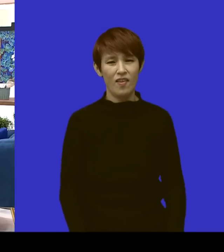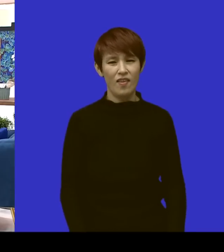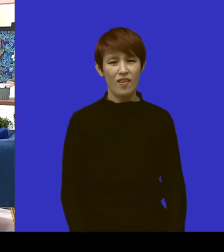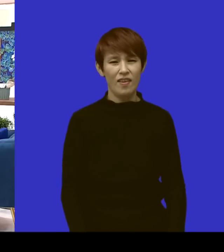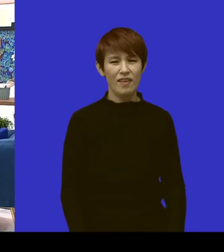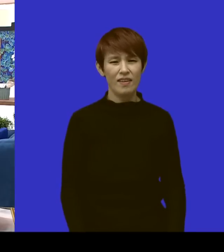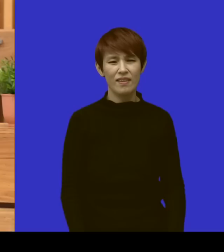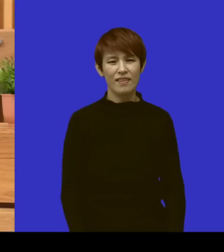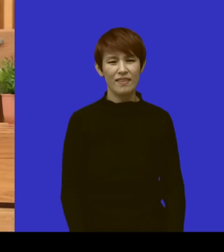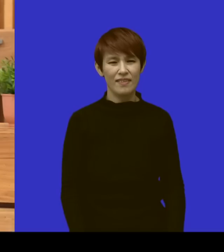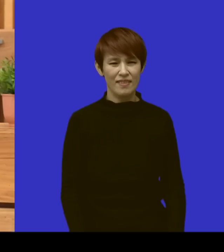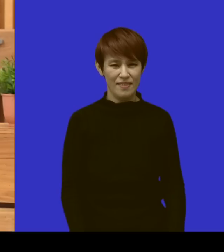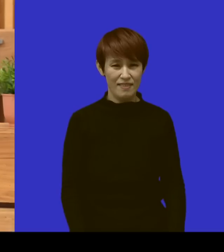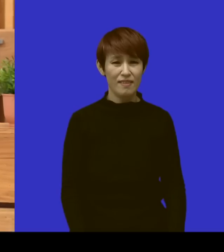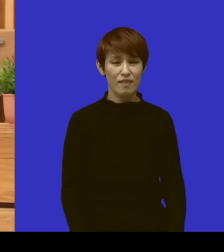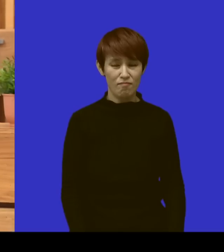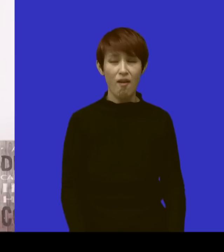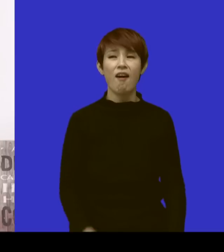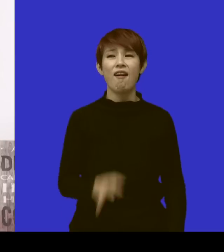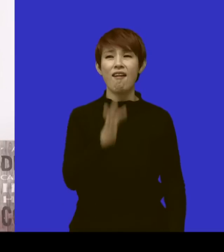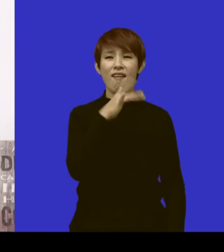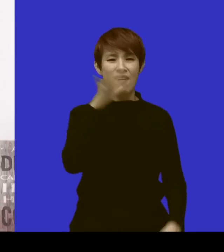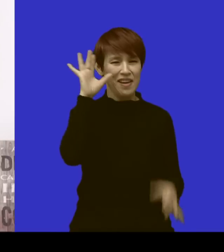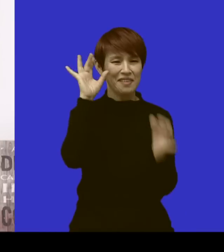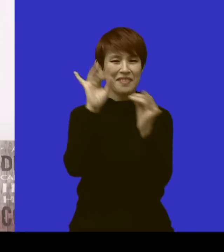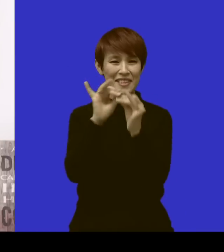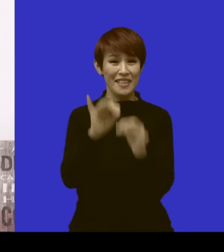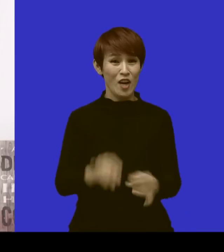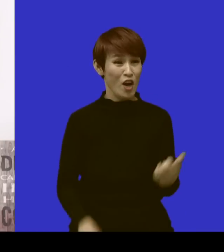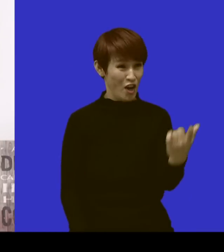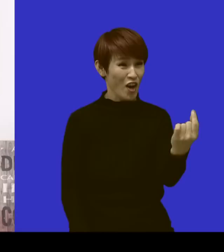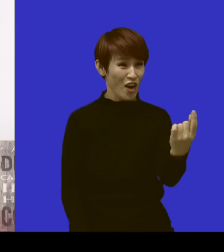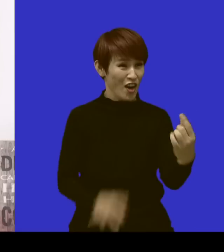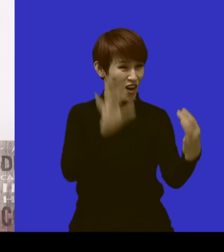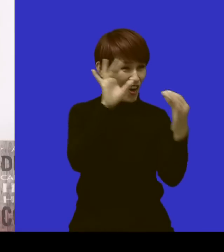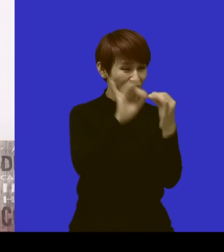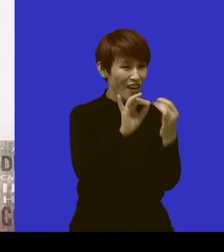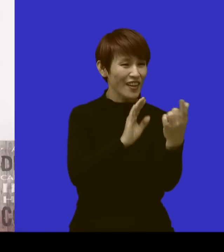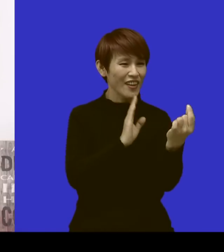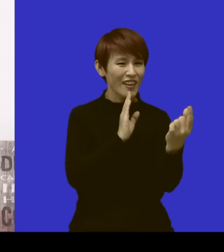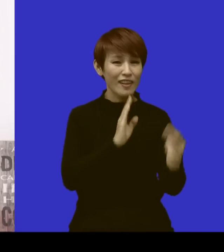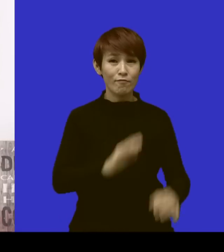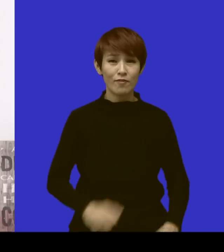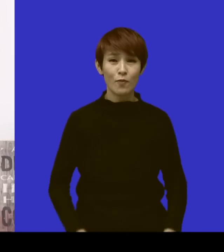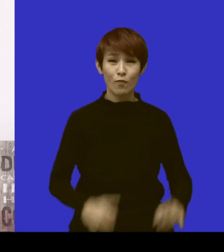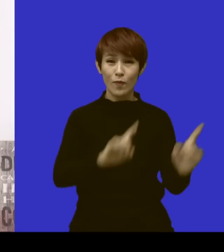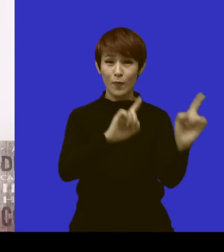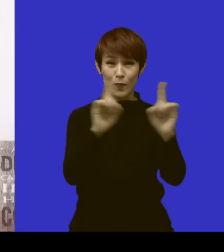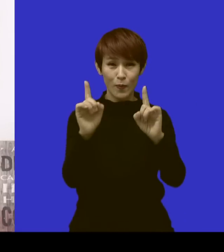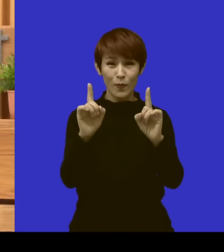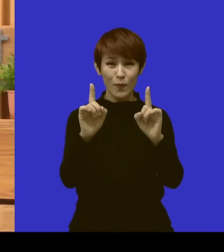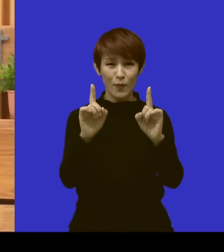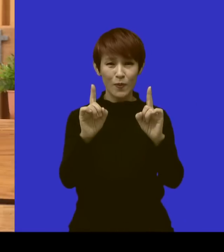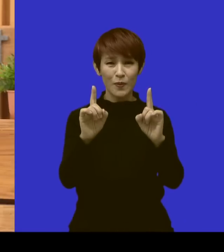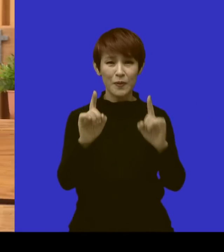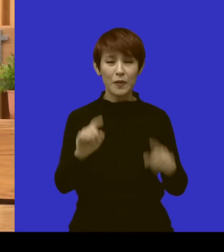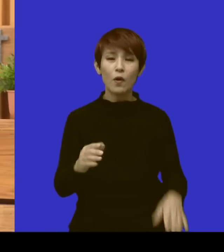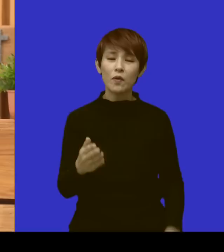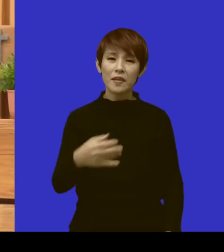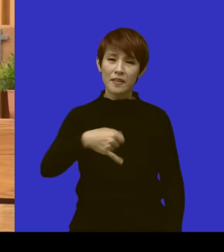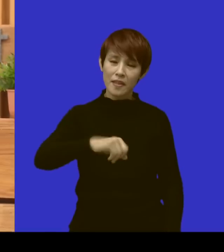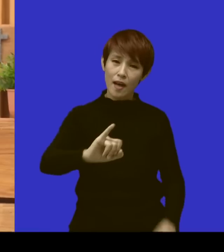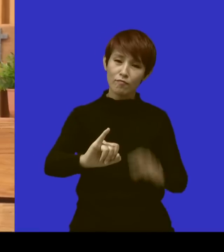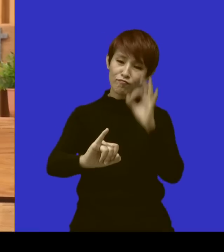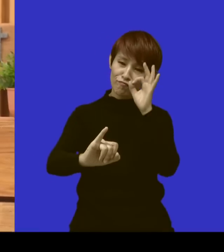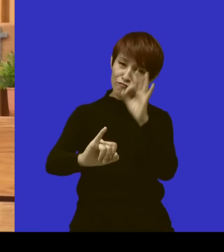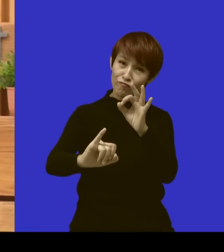어디서 이게 다 돼 있기 때문에 네. 좀 그 얘기가 굉장히 와닿았던 것 같아요. 저도 진짜 예, 와닿네요. 그죠? 네네. 그럼 이제 회복의 순간, 이제 가정의 회복, 예지를 바라보는